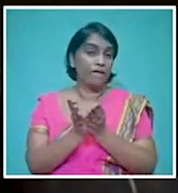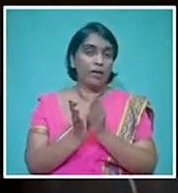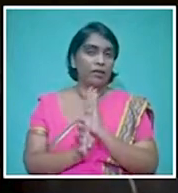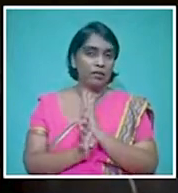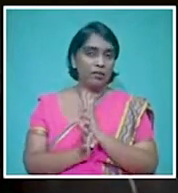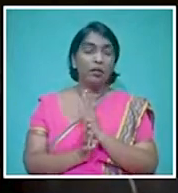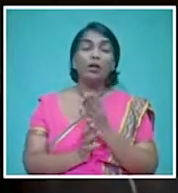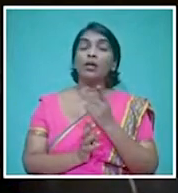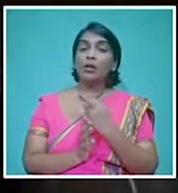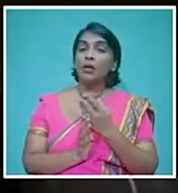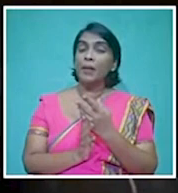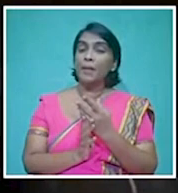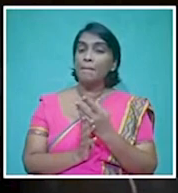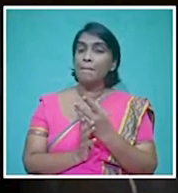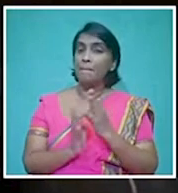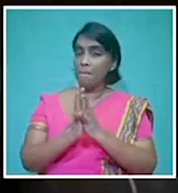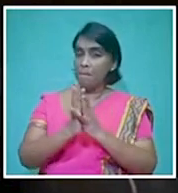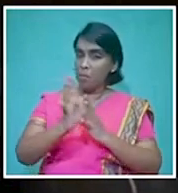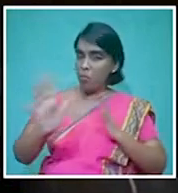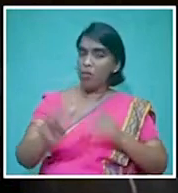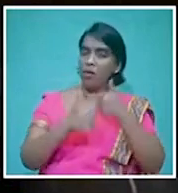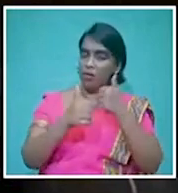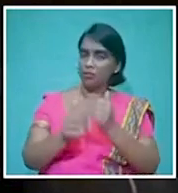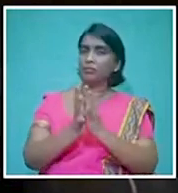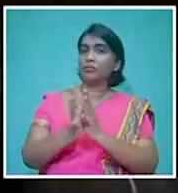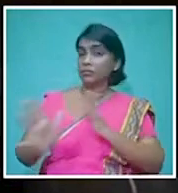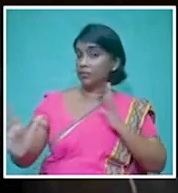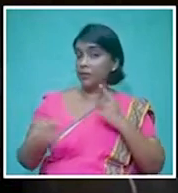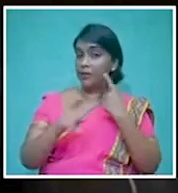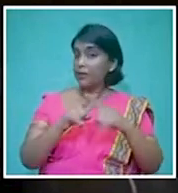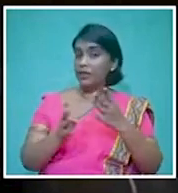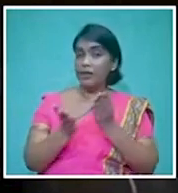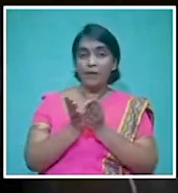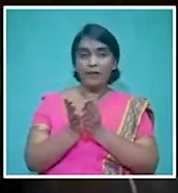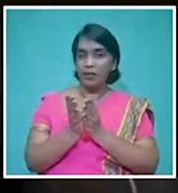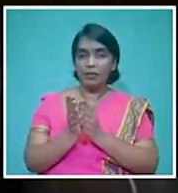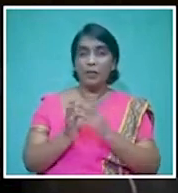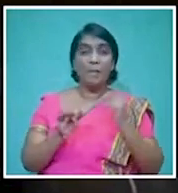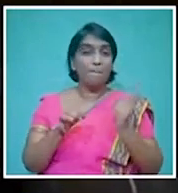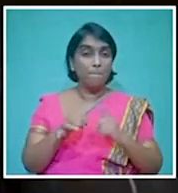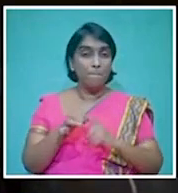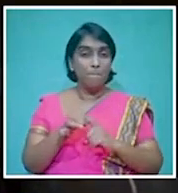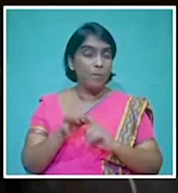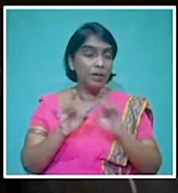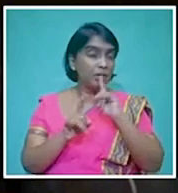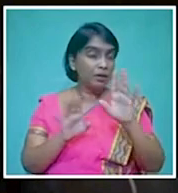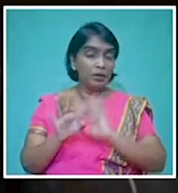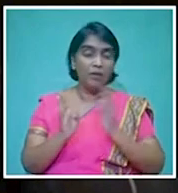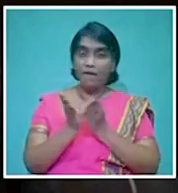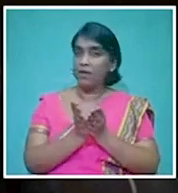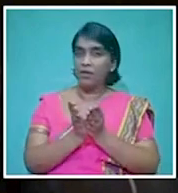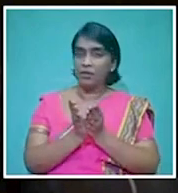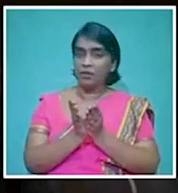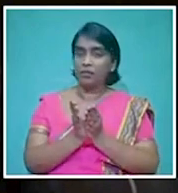කියන්නේ. පාරේ මේ පොලිමේ හරියට යන එකට විතරක් නෙවෙයි විනය කියන්නේ. ප්‍රශ්න නොකිරීම කියන එක විතරක් නෙවෙයි